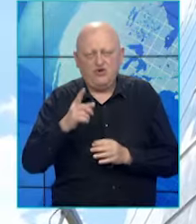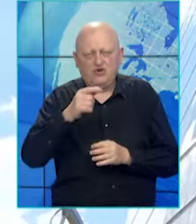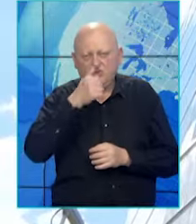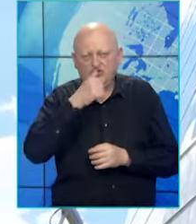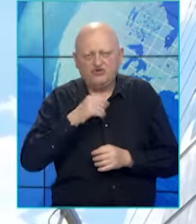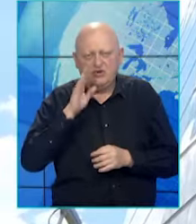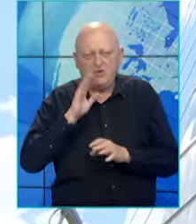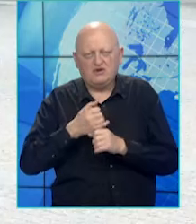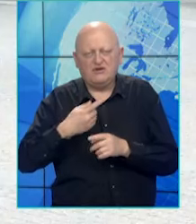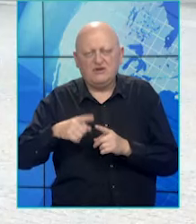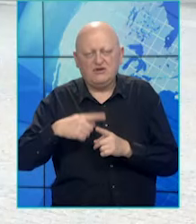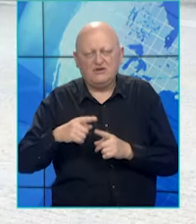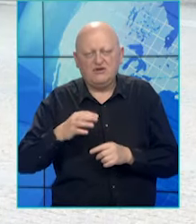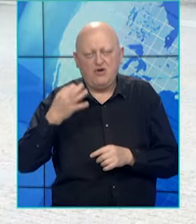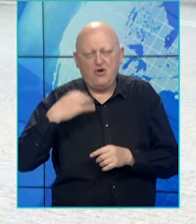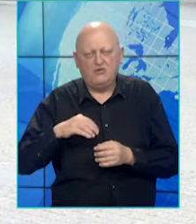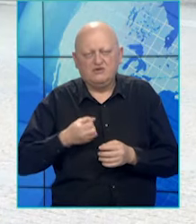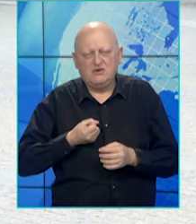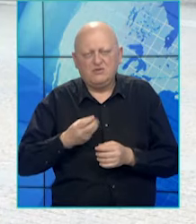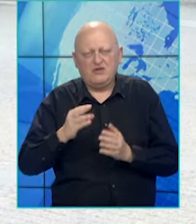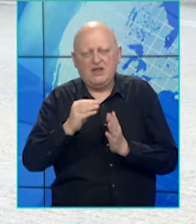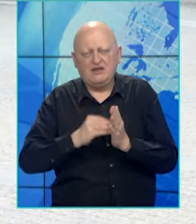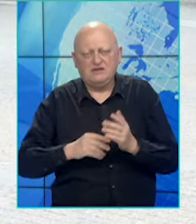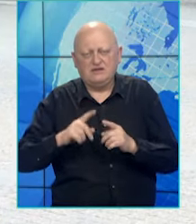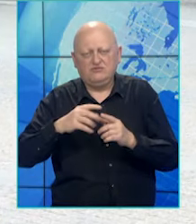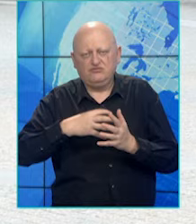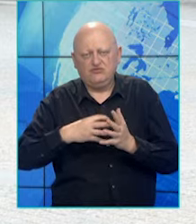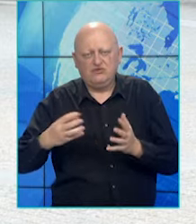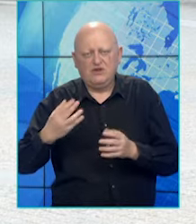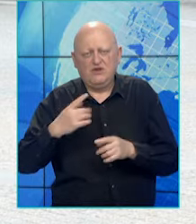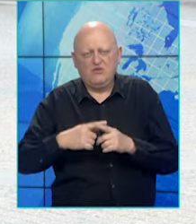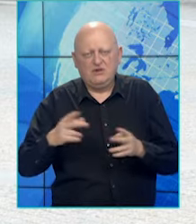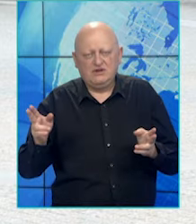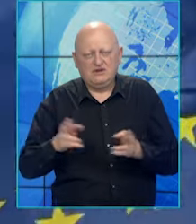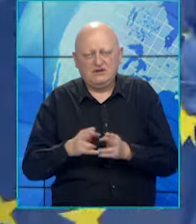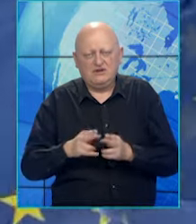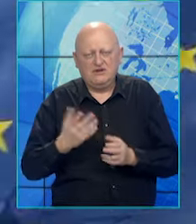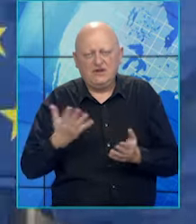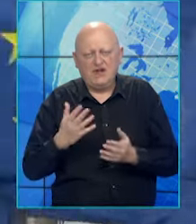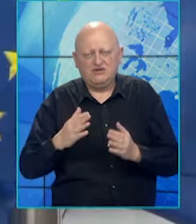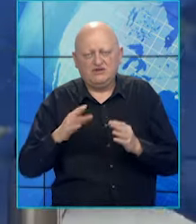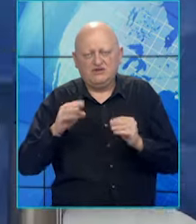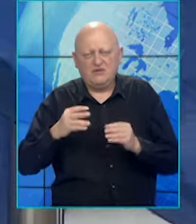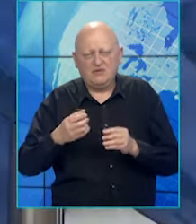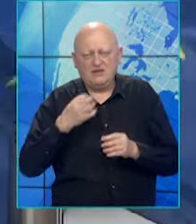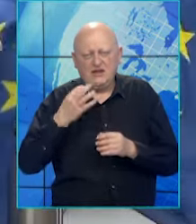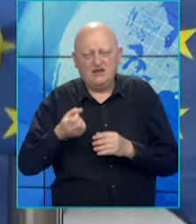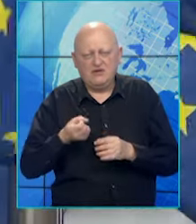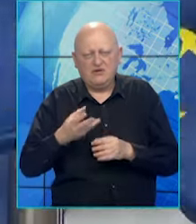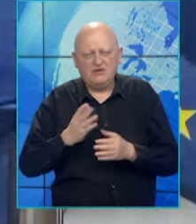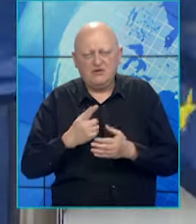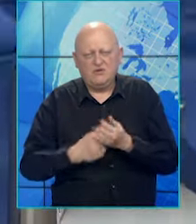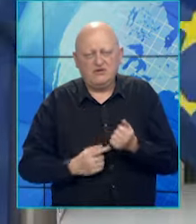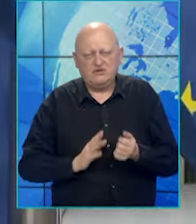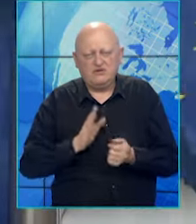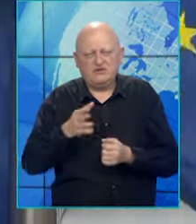onome što BiH nedostaje. Obaveze brojne, liste duge, iako su nekoliko puta skraćene. Kako se do marta dani broje, posljednja